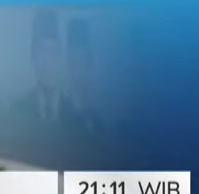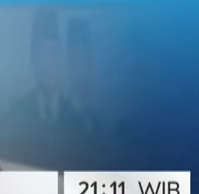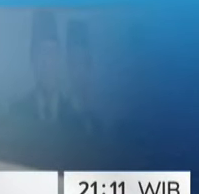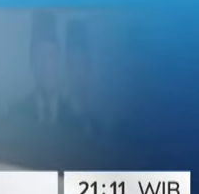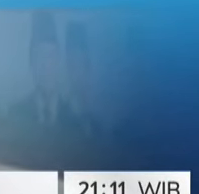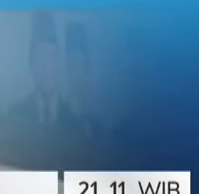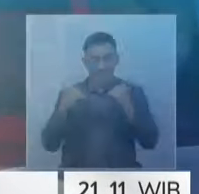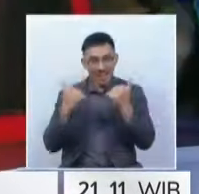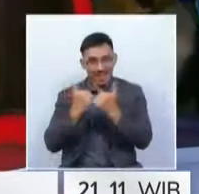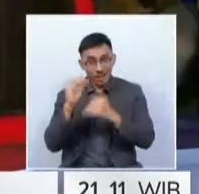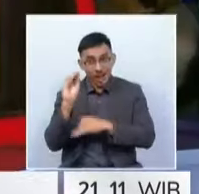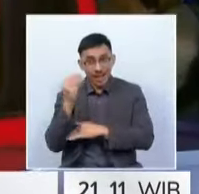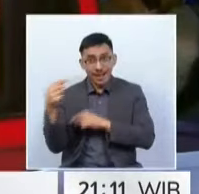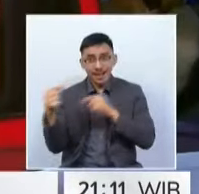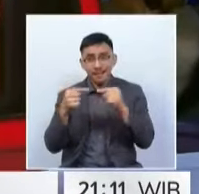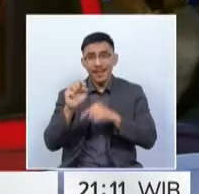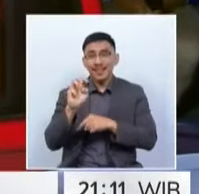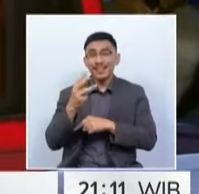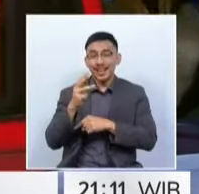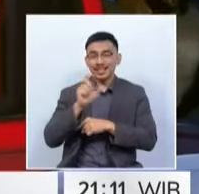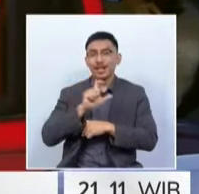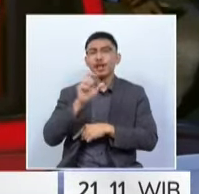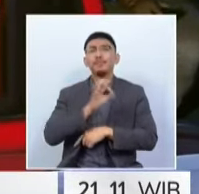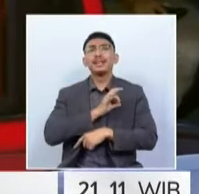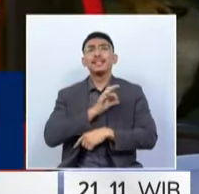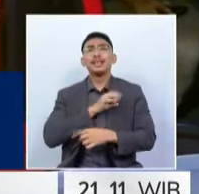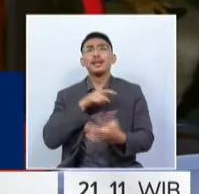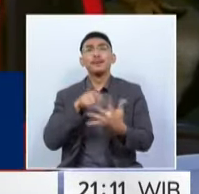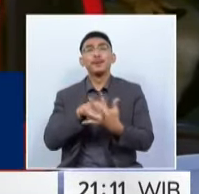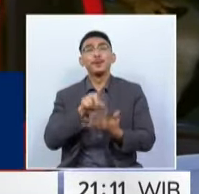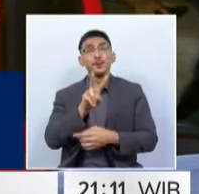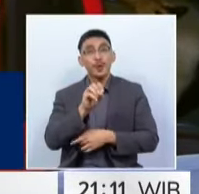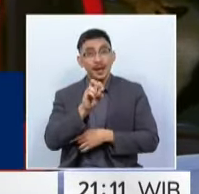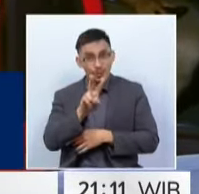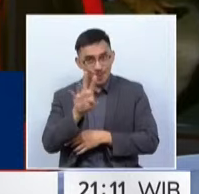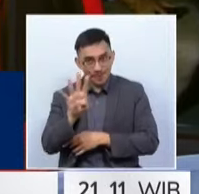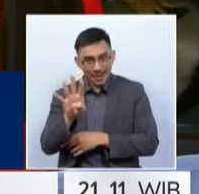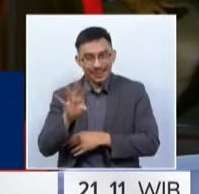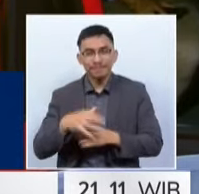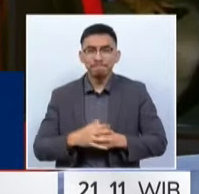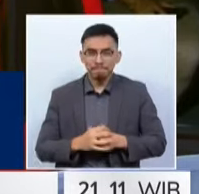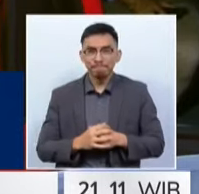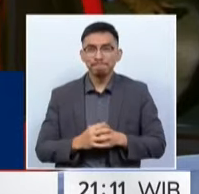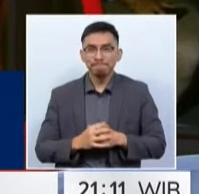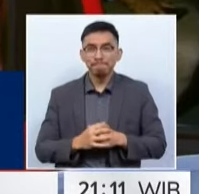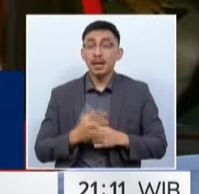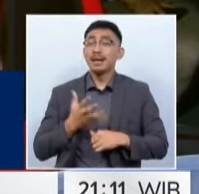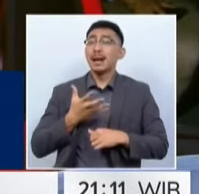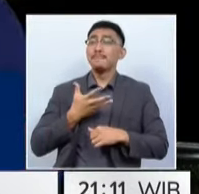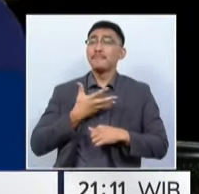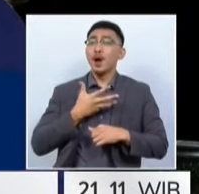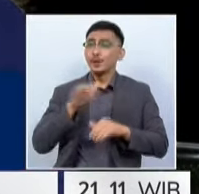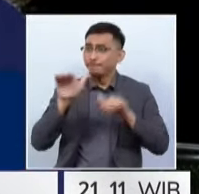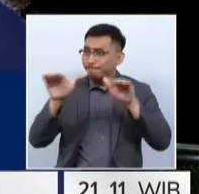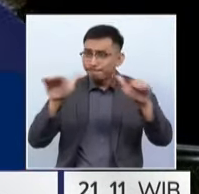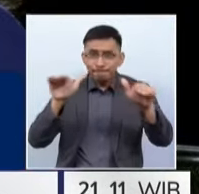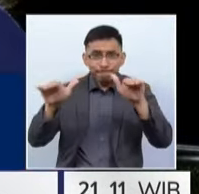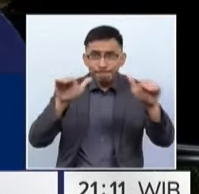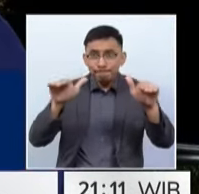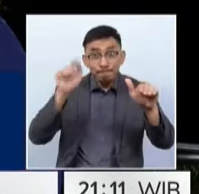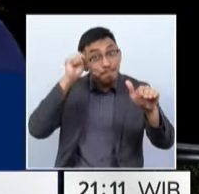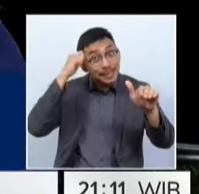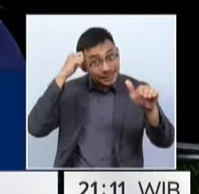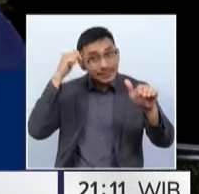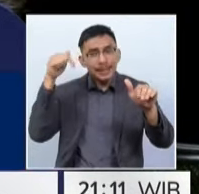silakan milu tahun 20 24 dan kami Ingatkan sekali lagi kepada para hadirin yang berada di